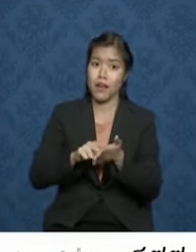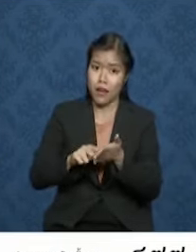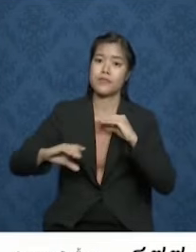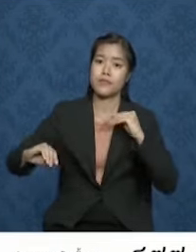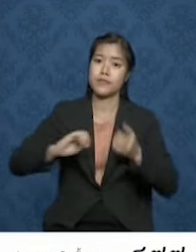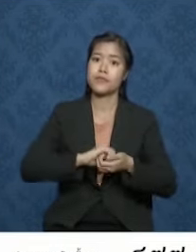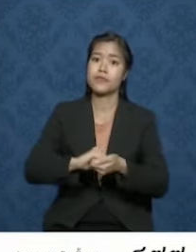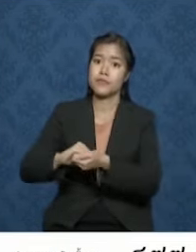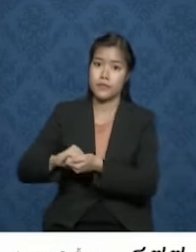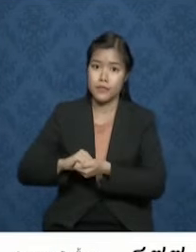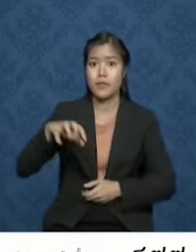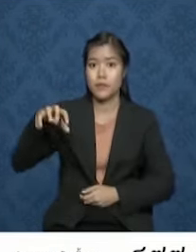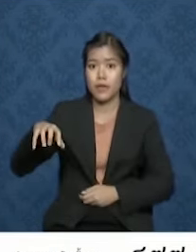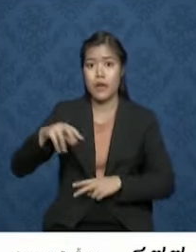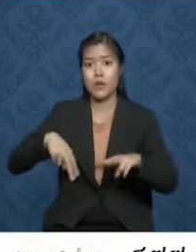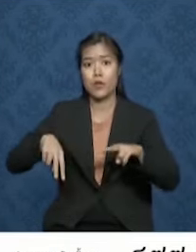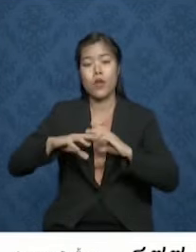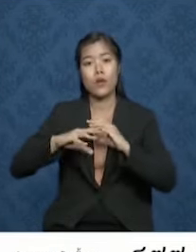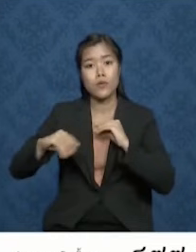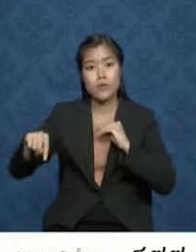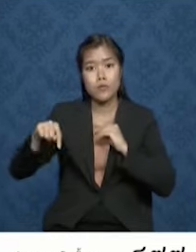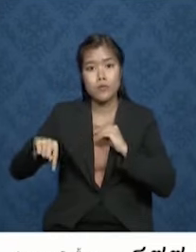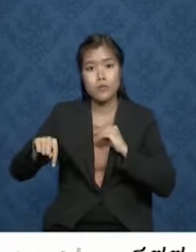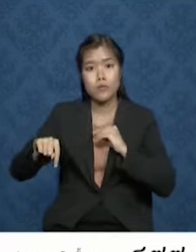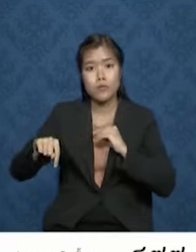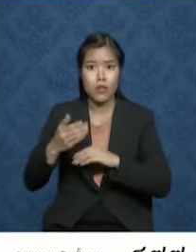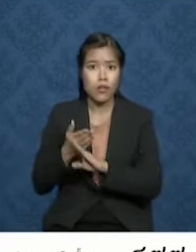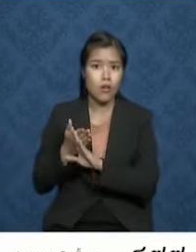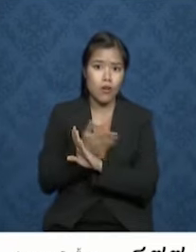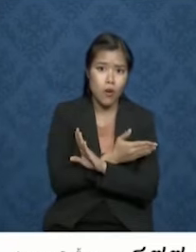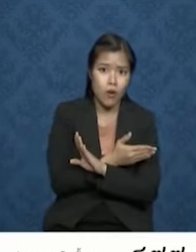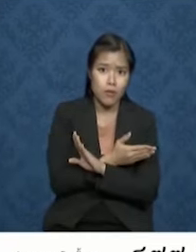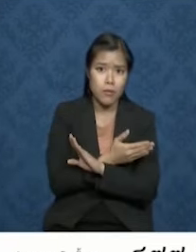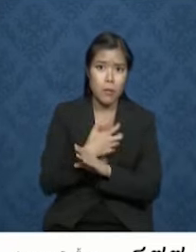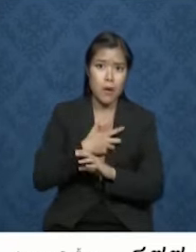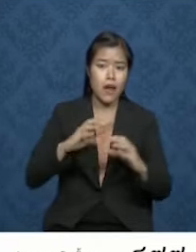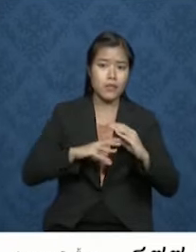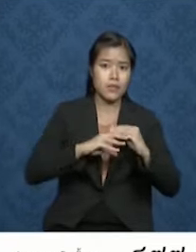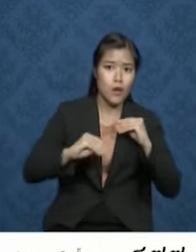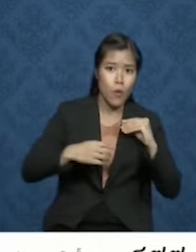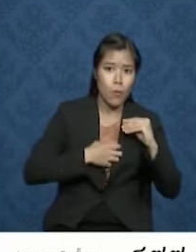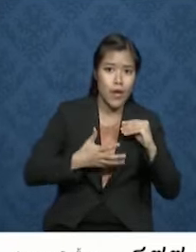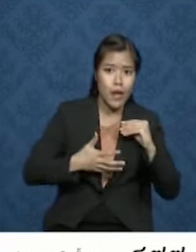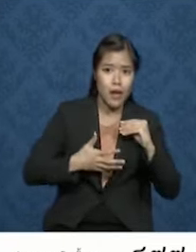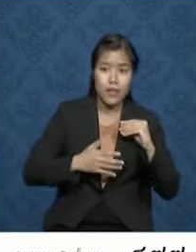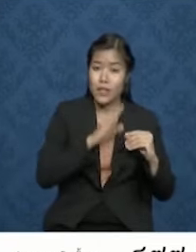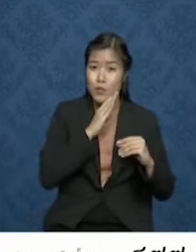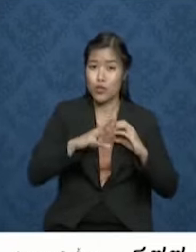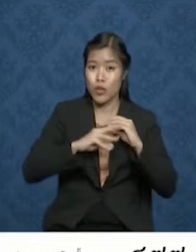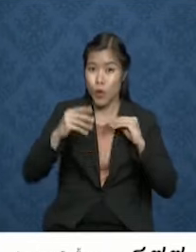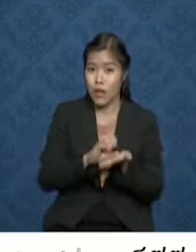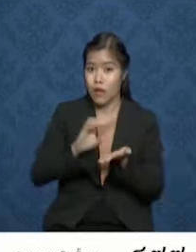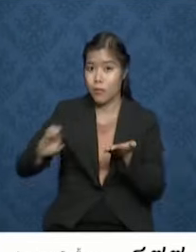สันติภาพกรมนเองก็จำเป็นที่จะต้องสกัดขัดขวางเพื่อไม่ให้ความคืบหน้าของการแสวงหาทางออกทางการเมือง